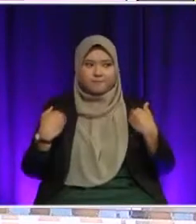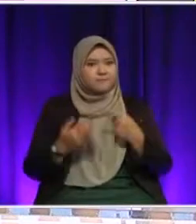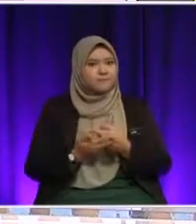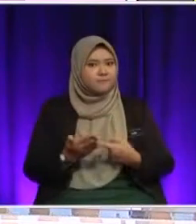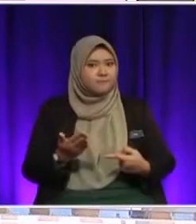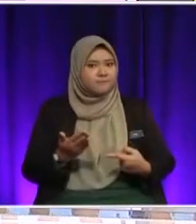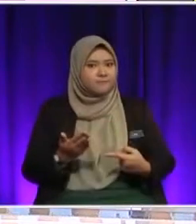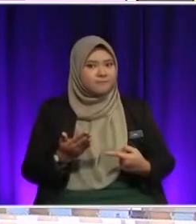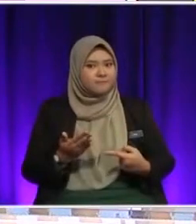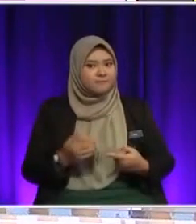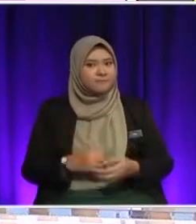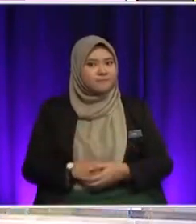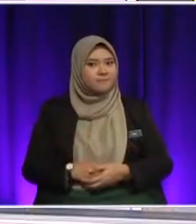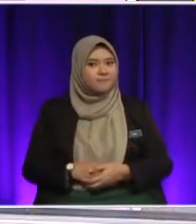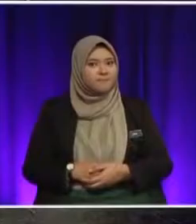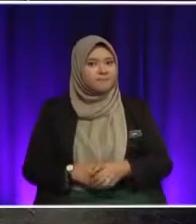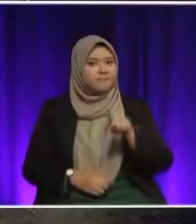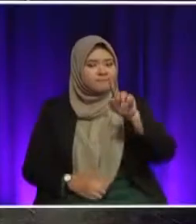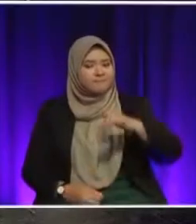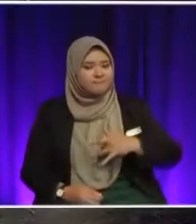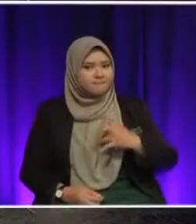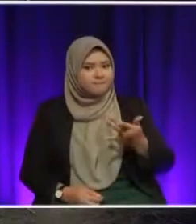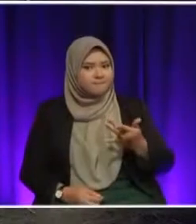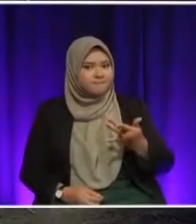lelaki ke sistem pembiakan perempuan